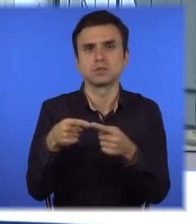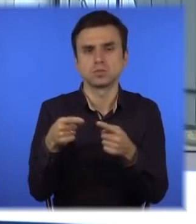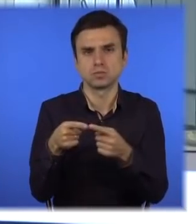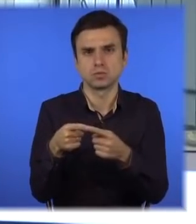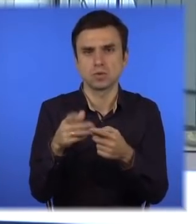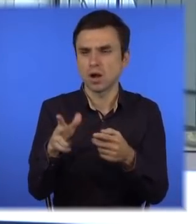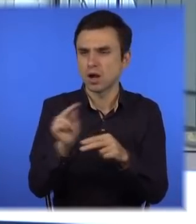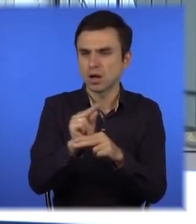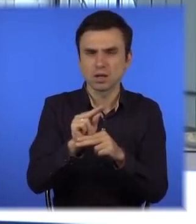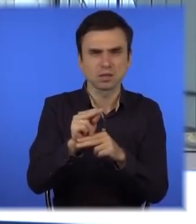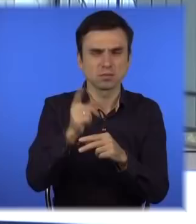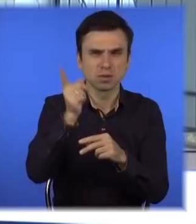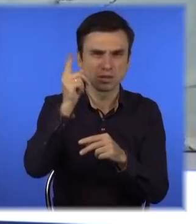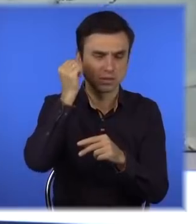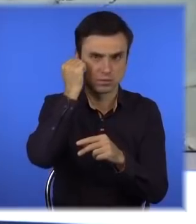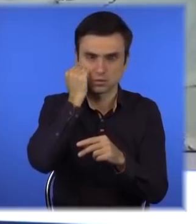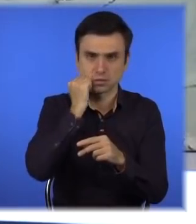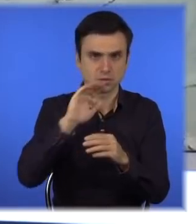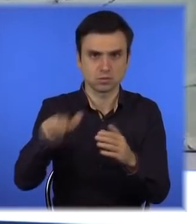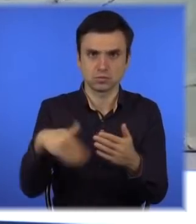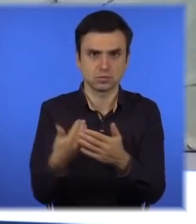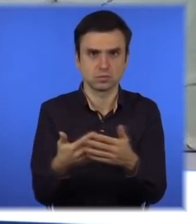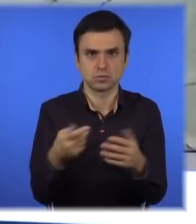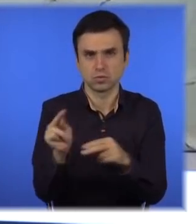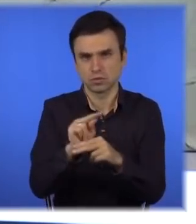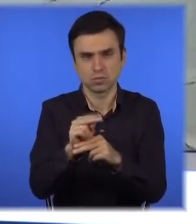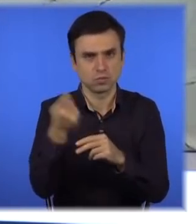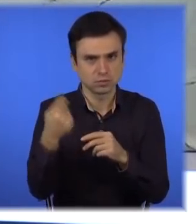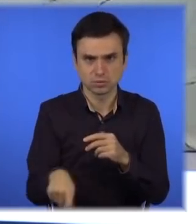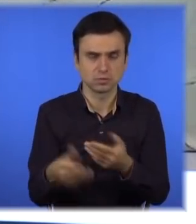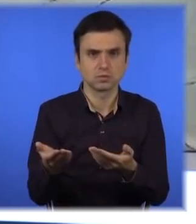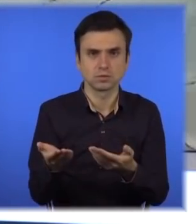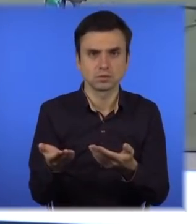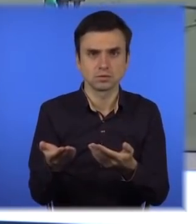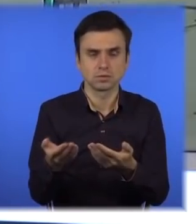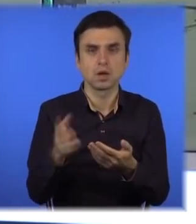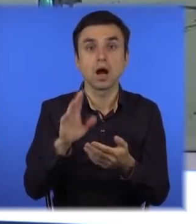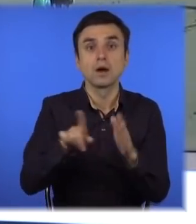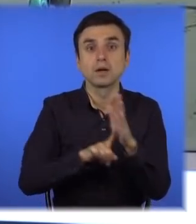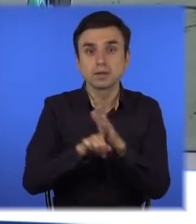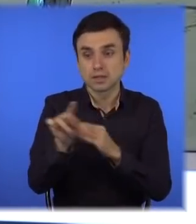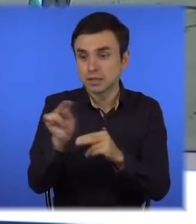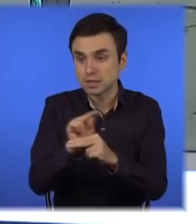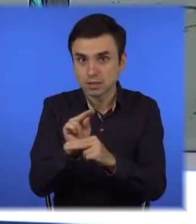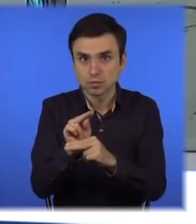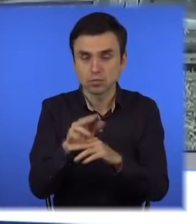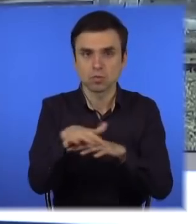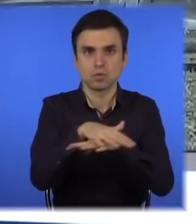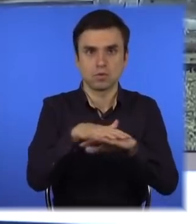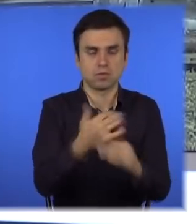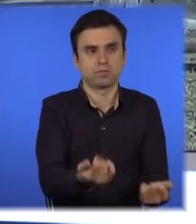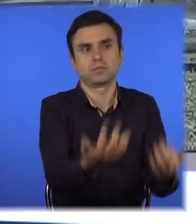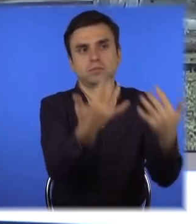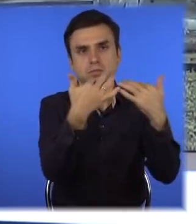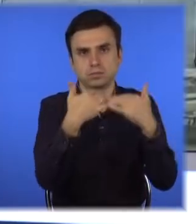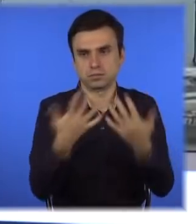споруди провели світло та підготували будівельні матеріали, аби перекрити дах. Чи підтримають люди таку ініціативу